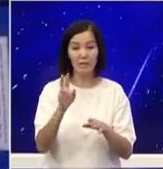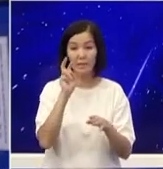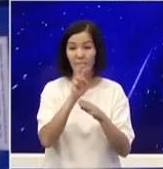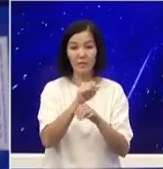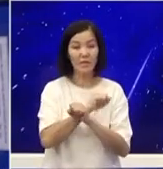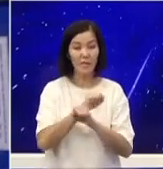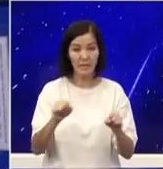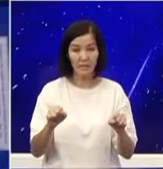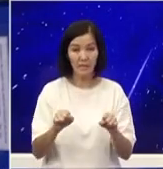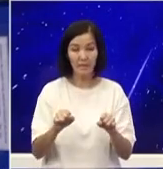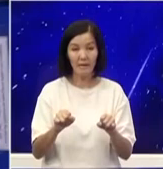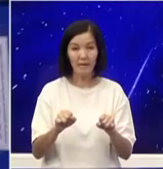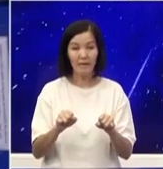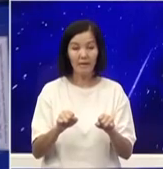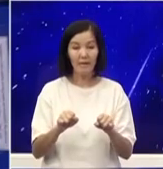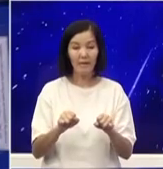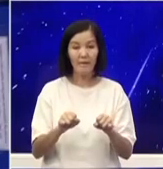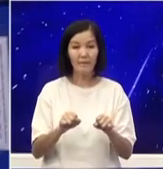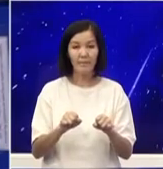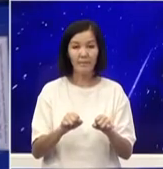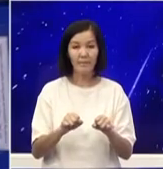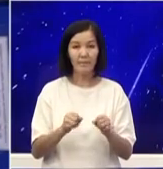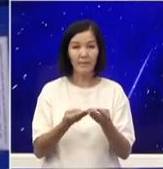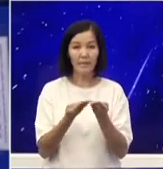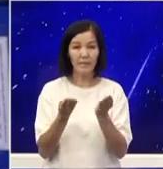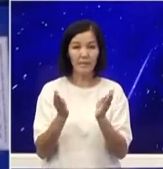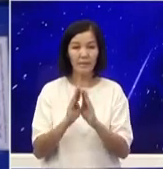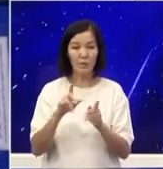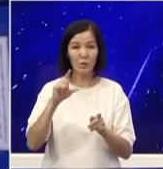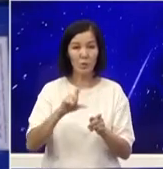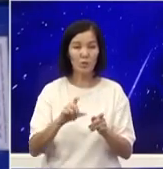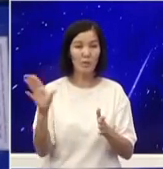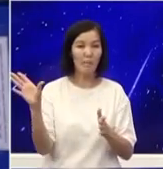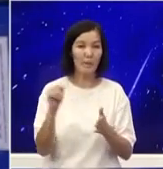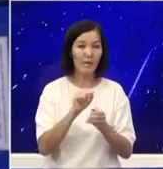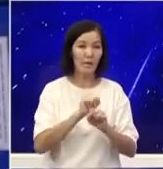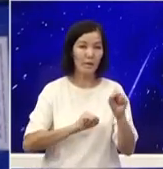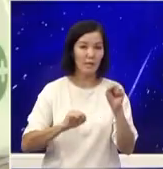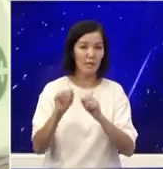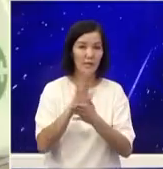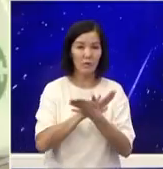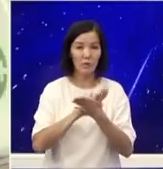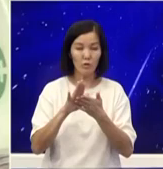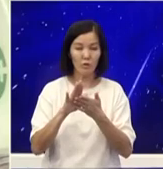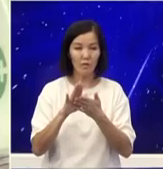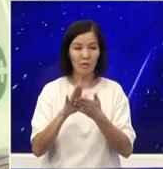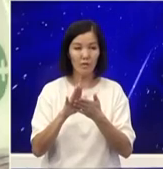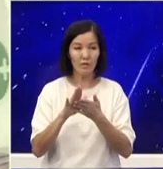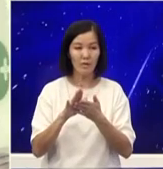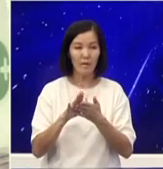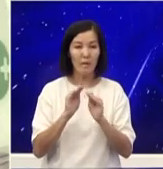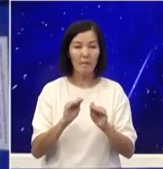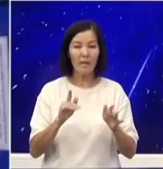балабақшаның медбикесі қабылдайды. Балалардың ыдыстарының барлығы дезинфекцияланады. Есіктің тұтқалары, балалардың көп ұстайтын